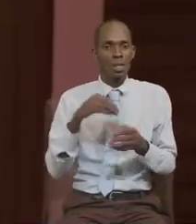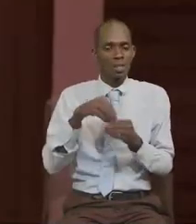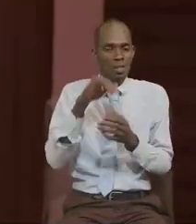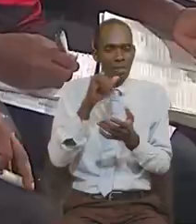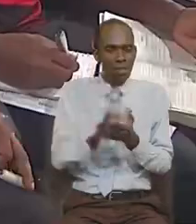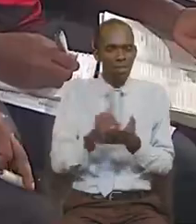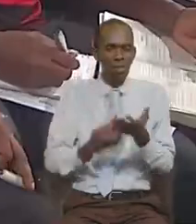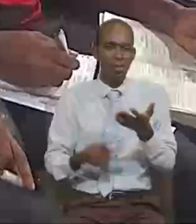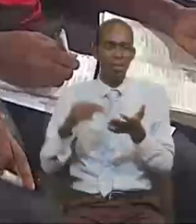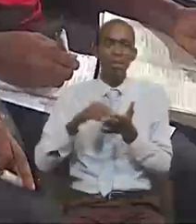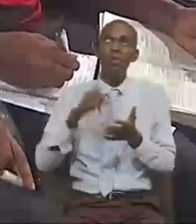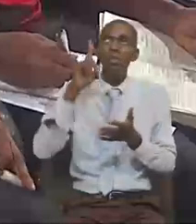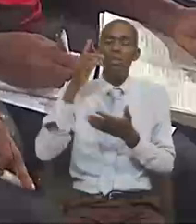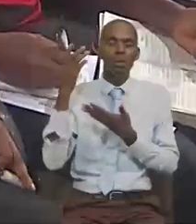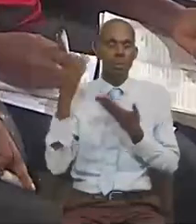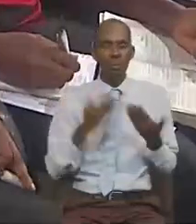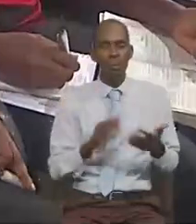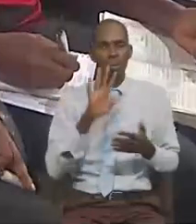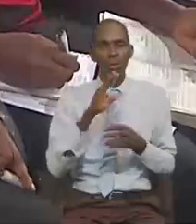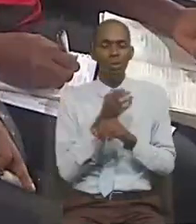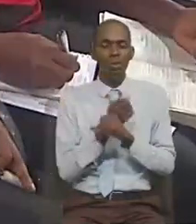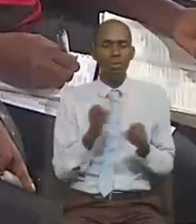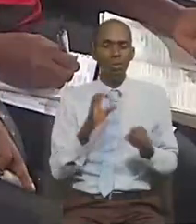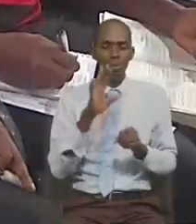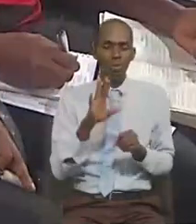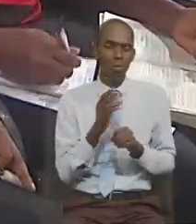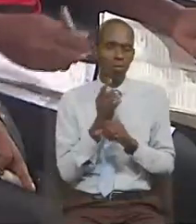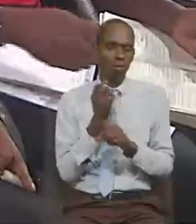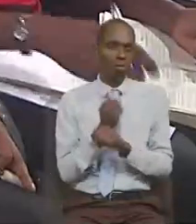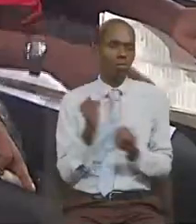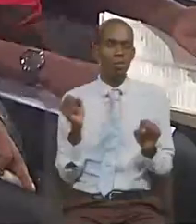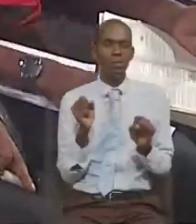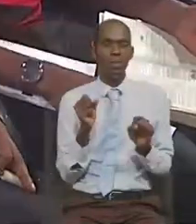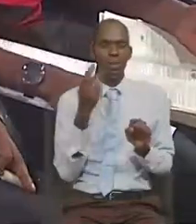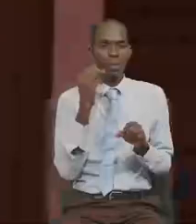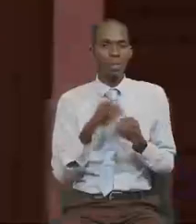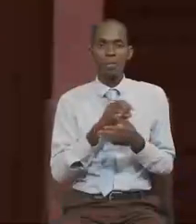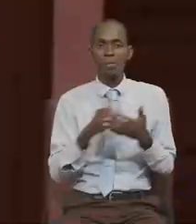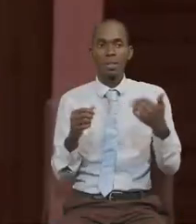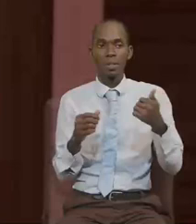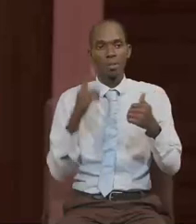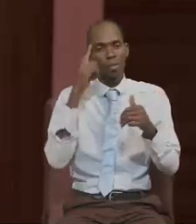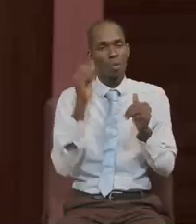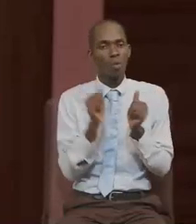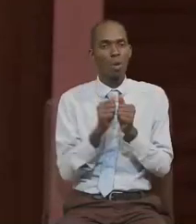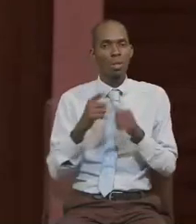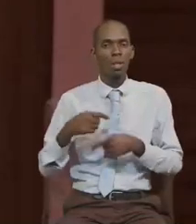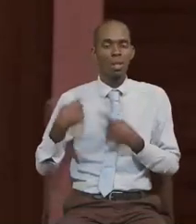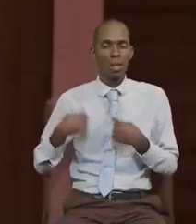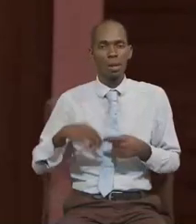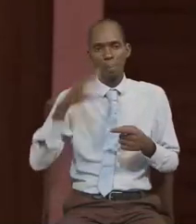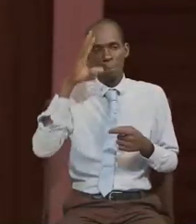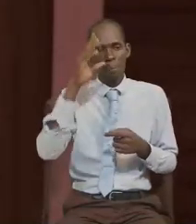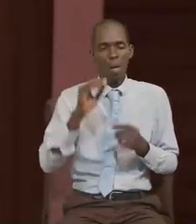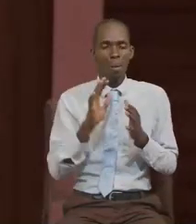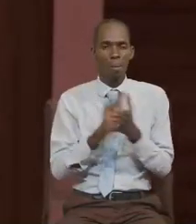a apporté ton salut, ta justification. Verset 10. Car c'est en croyant du cœur qu'on